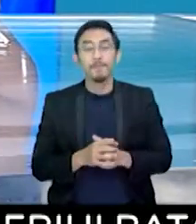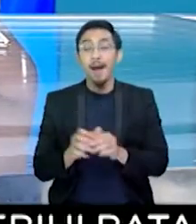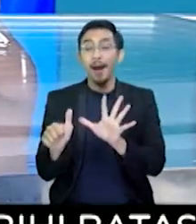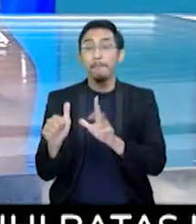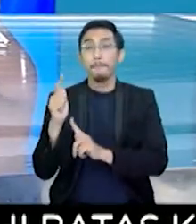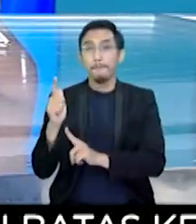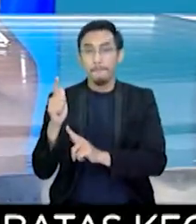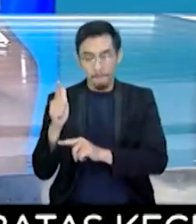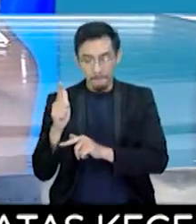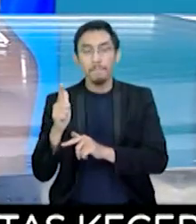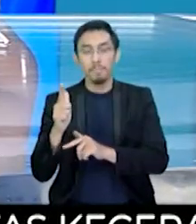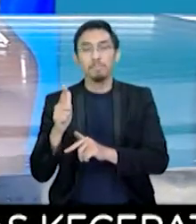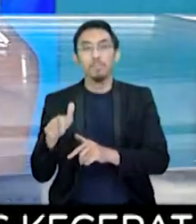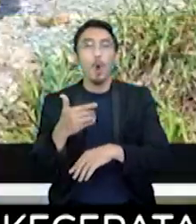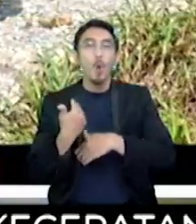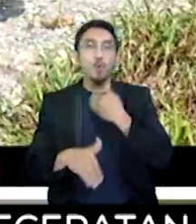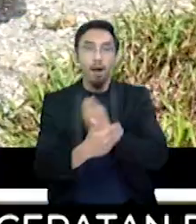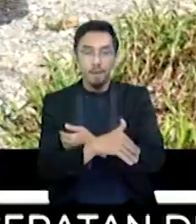terluka.